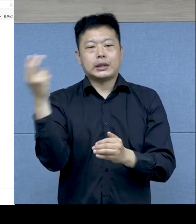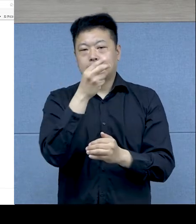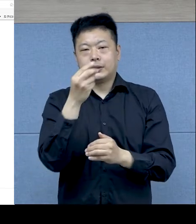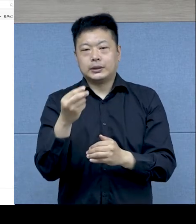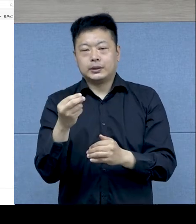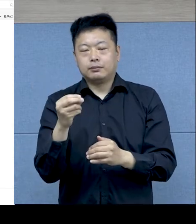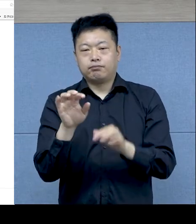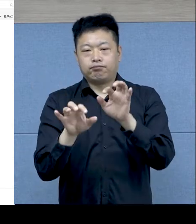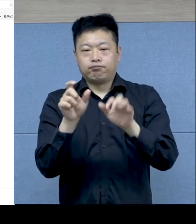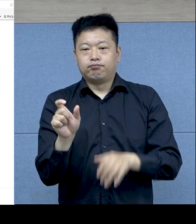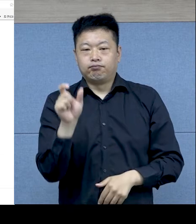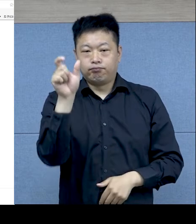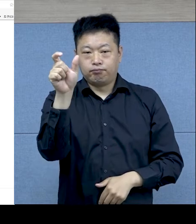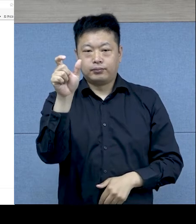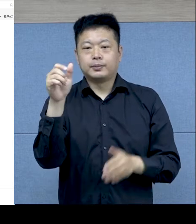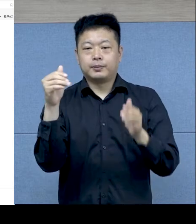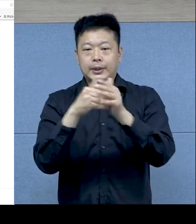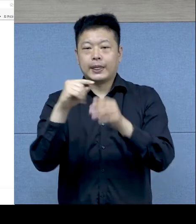다시